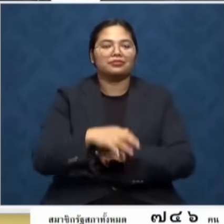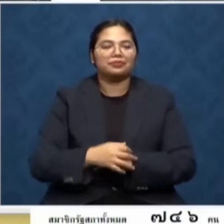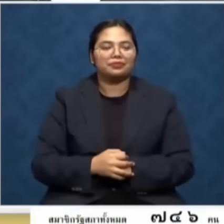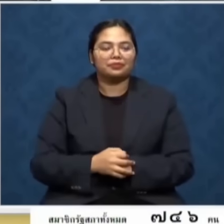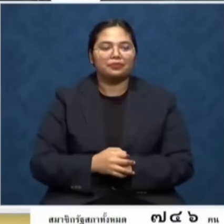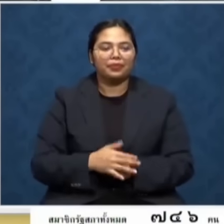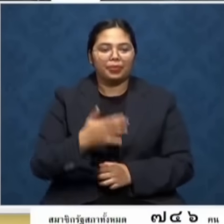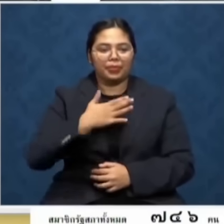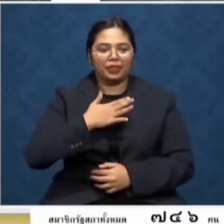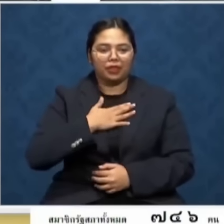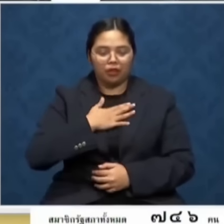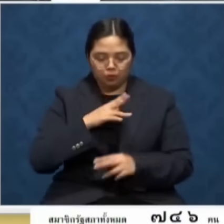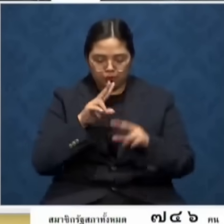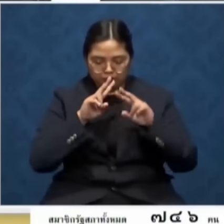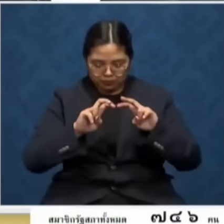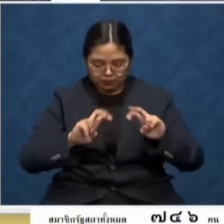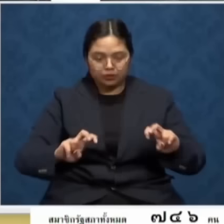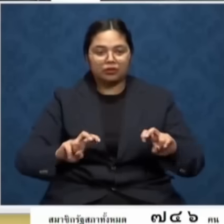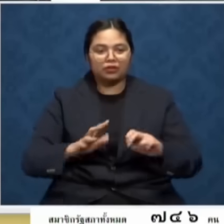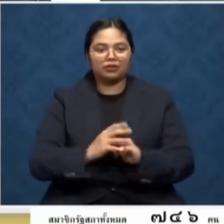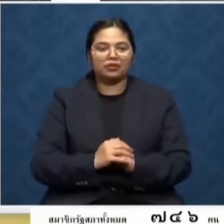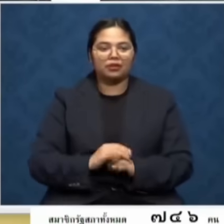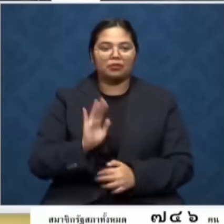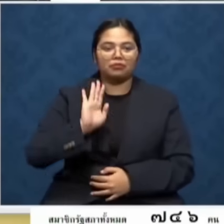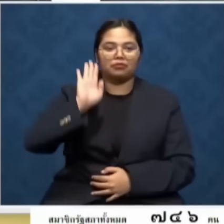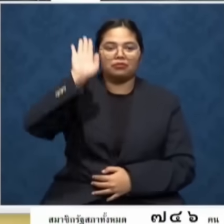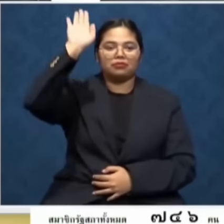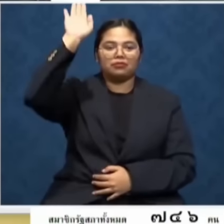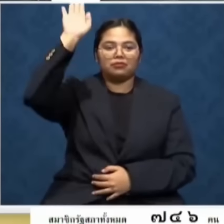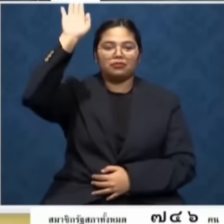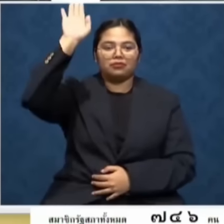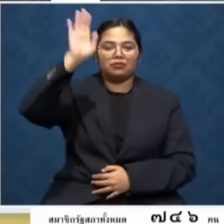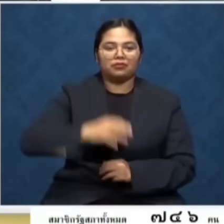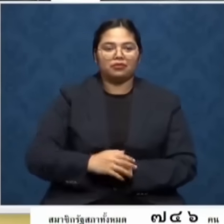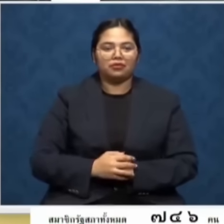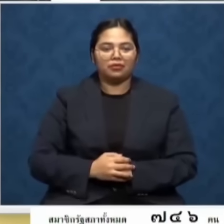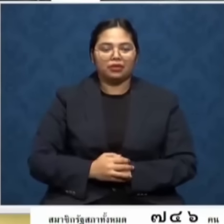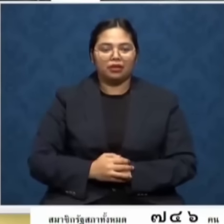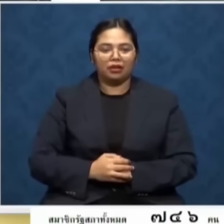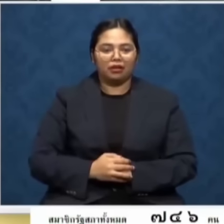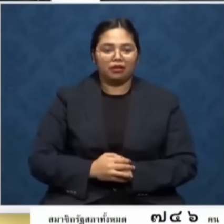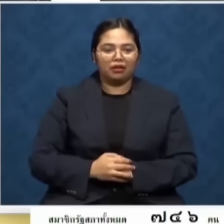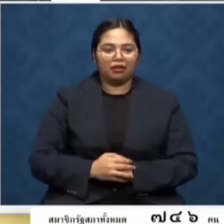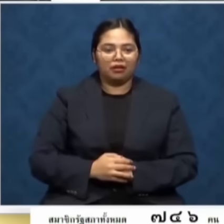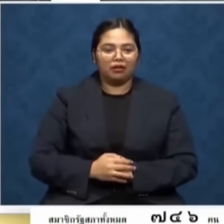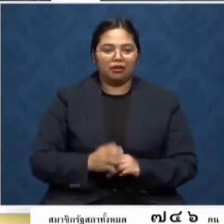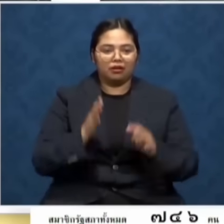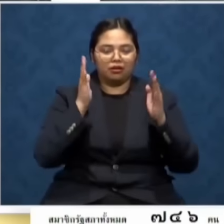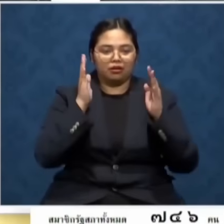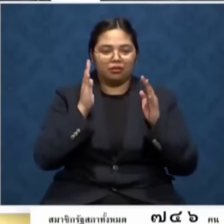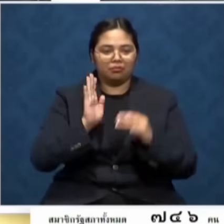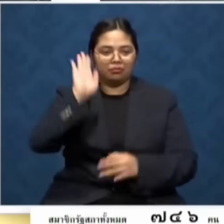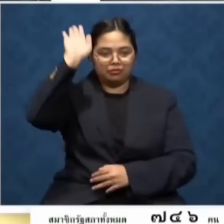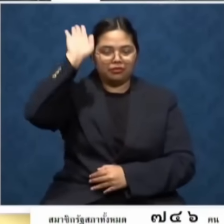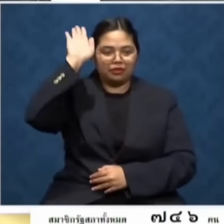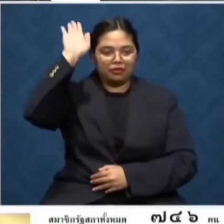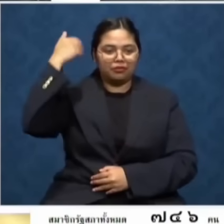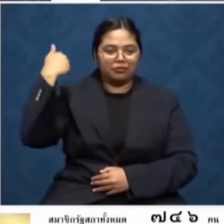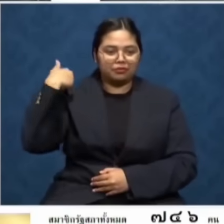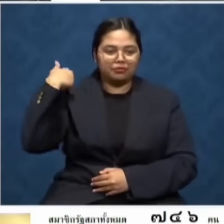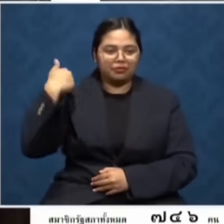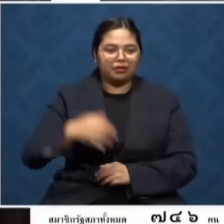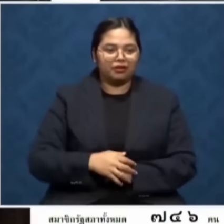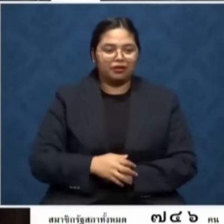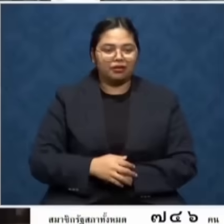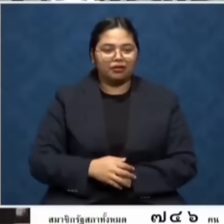เดี๋ยวผมจะต้องวินิจฉัย ผมขออนุญาตประท้วงนะครับท่านพูดประท้วงเมื่อสักครู่ที่ผ่านมาและผมก็ยืนยันนะครับว่